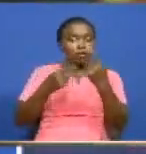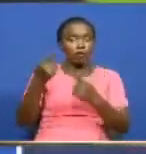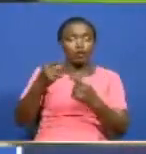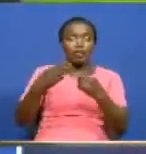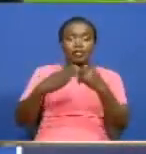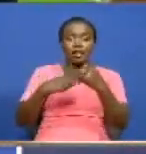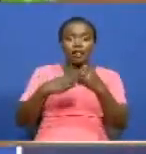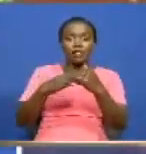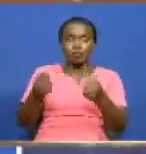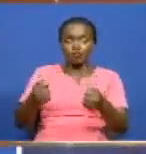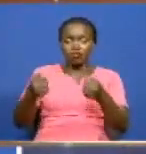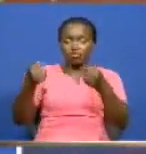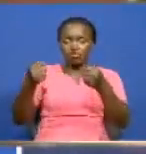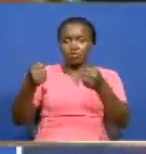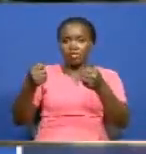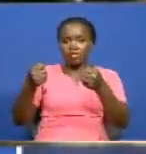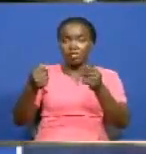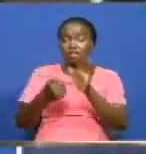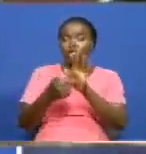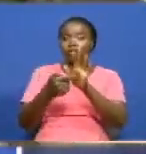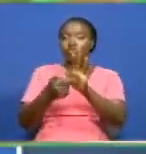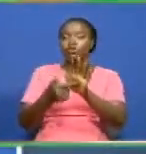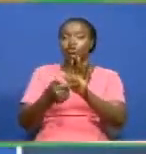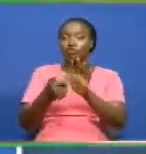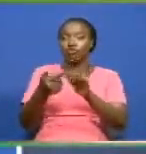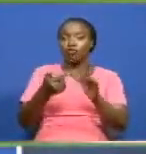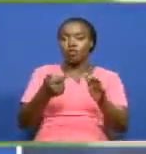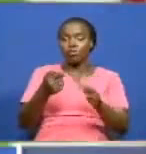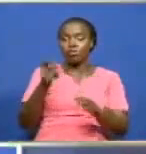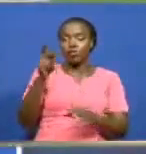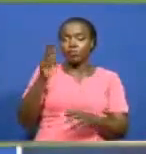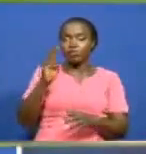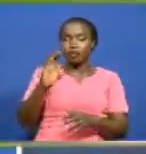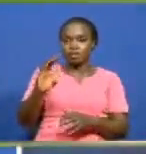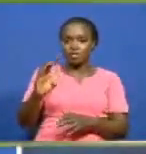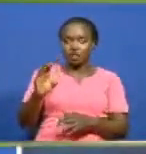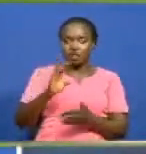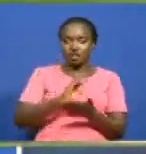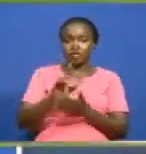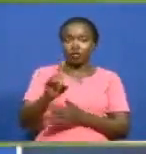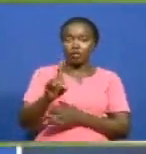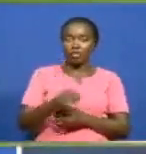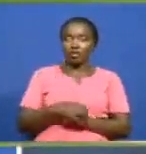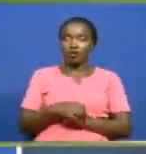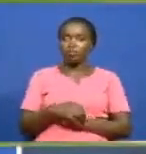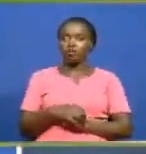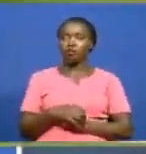ya tisa. Mechi hiyo itapeperushwa moja kwa moja katika runinga ya KBC Channel 1.